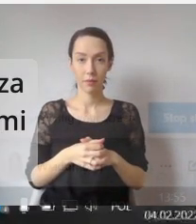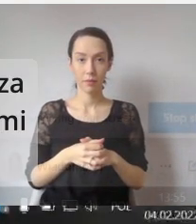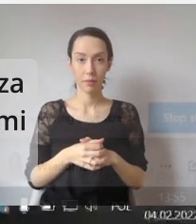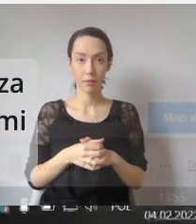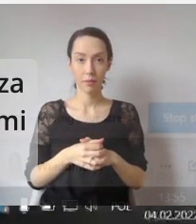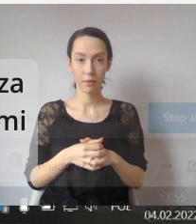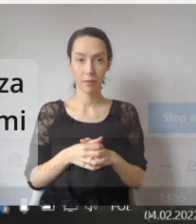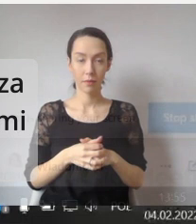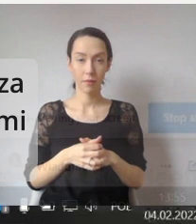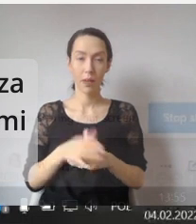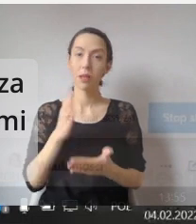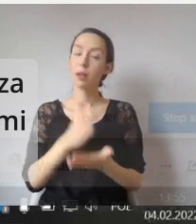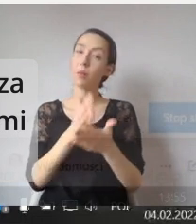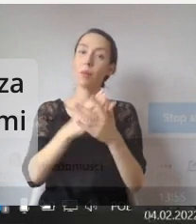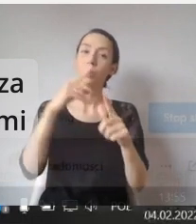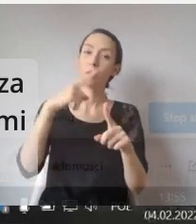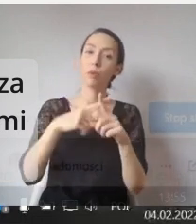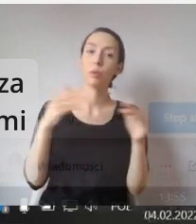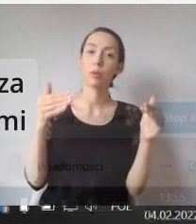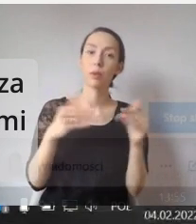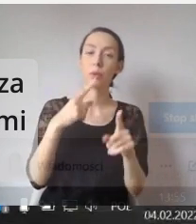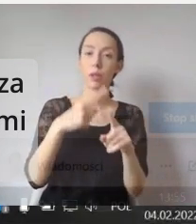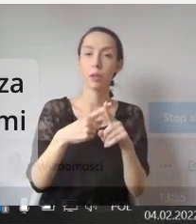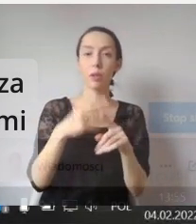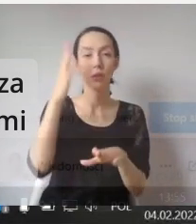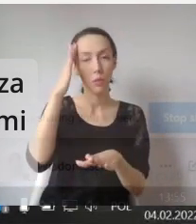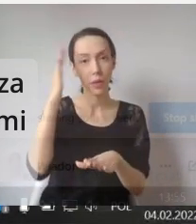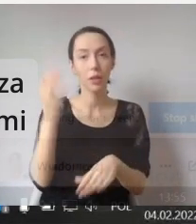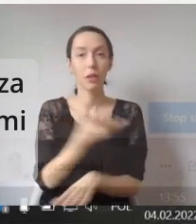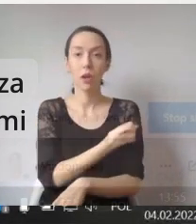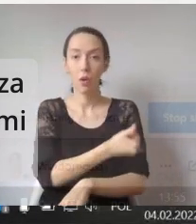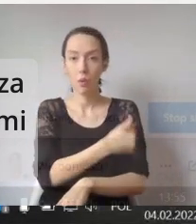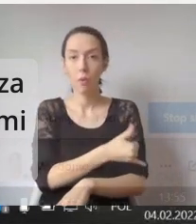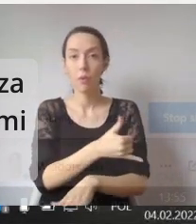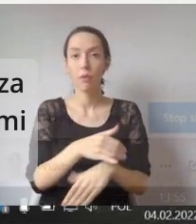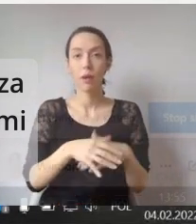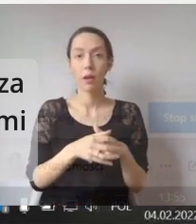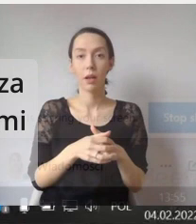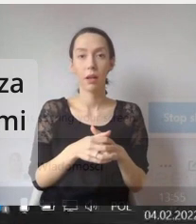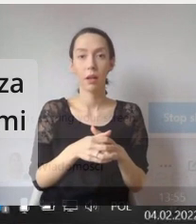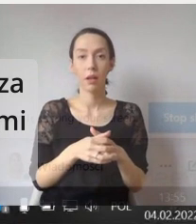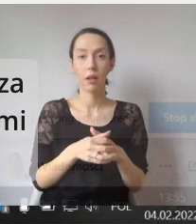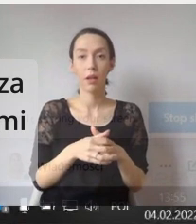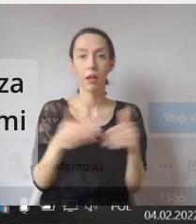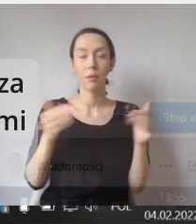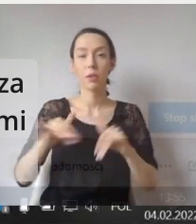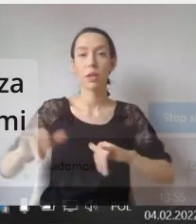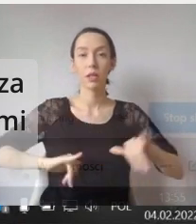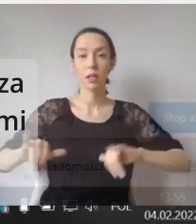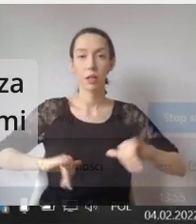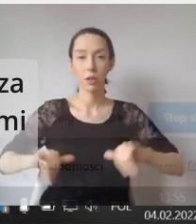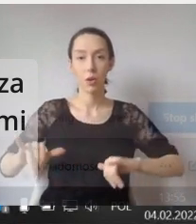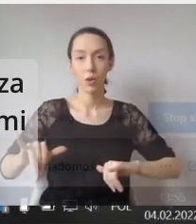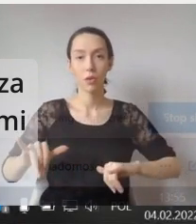Za pomocą plusa można dodać konkretne umiejętności i za pomocą ołówka należy też zarządzać